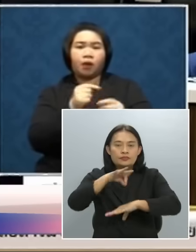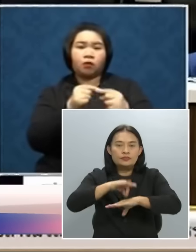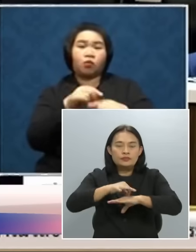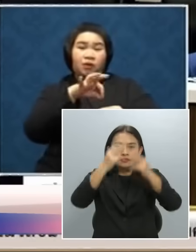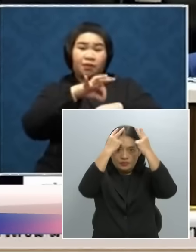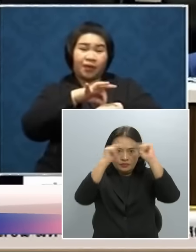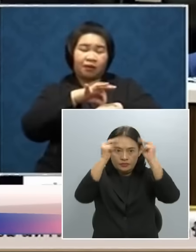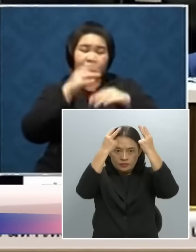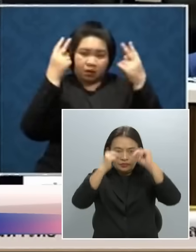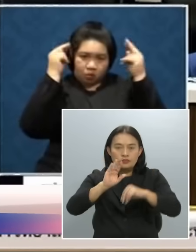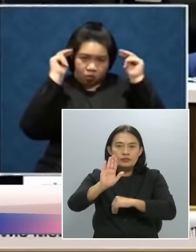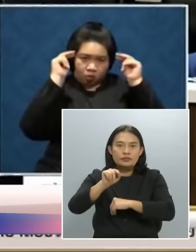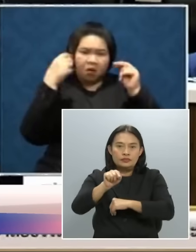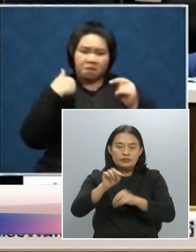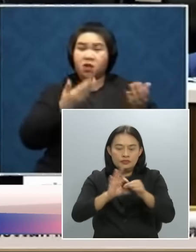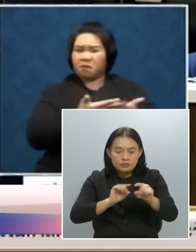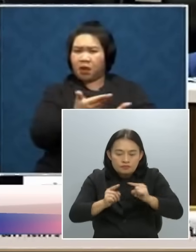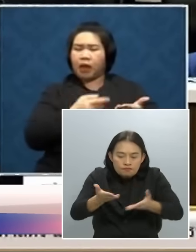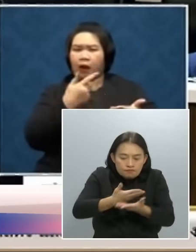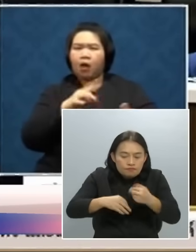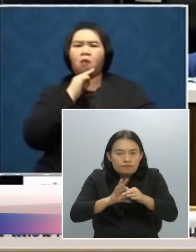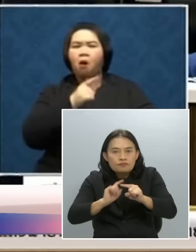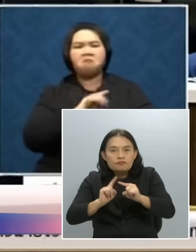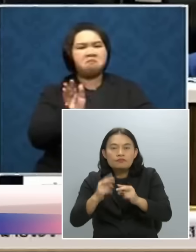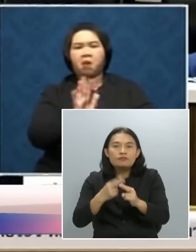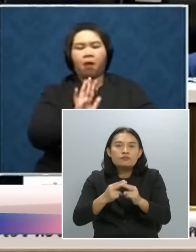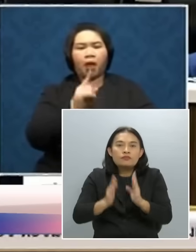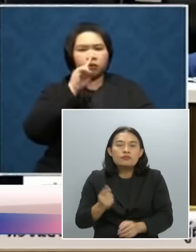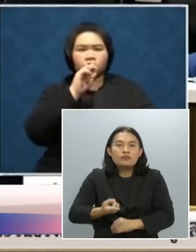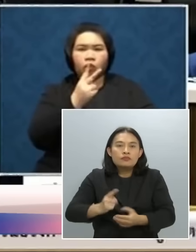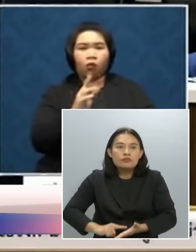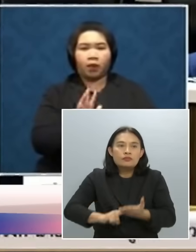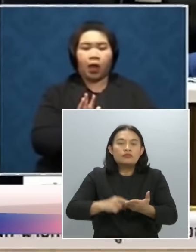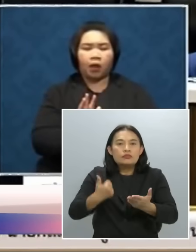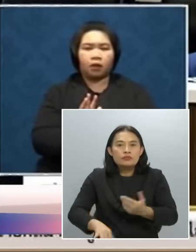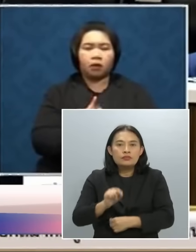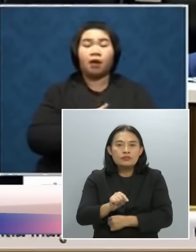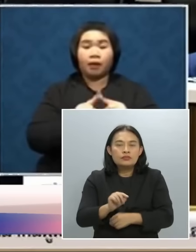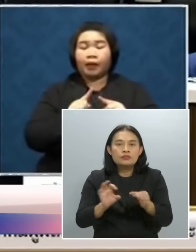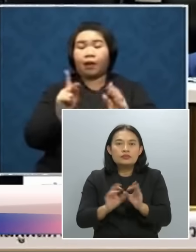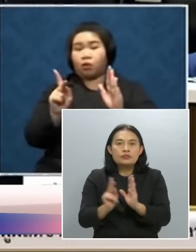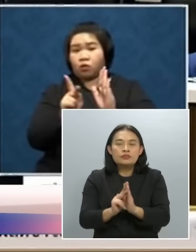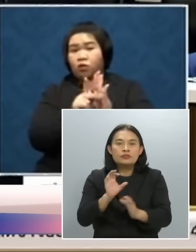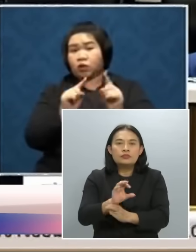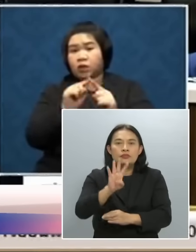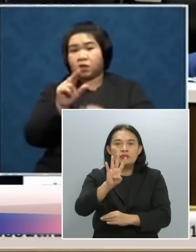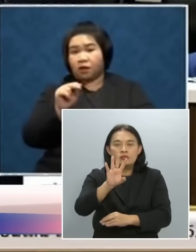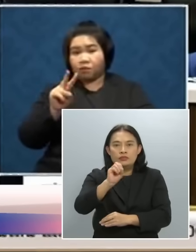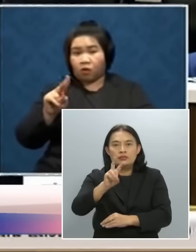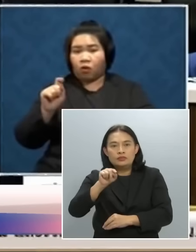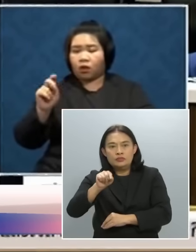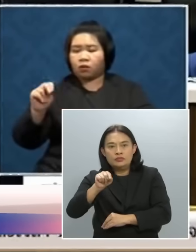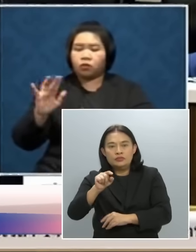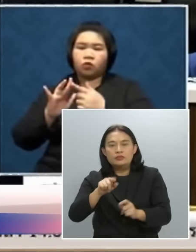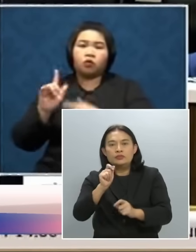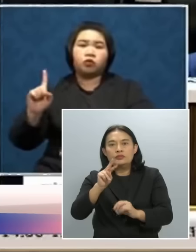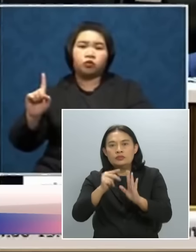รัฐมนตรีที่มีการพิจารณาว่าไม่สามารถเสนอคนเดิมได้เนี่ยนะครับอาศัยข้อบังคับข้อที่ 32อนุ 1ครับขอให้